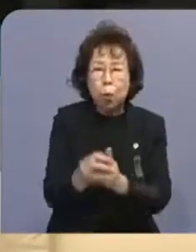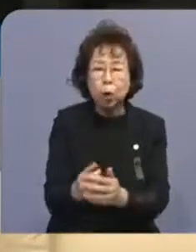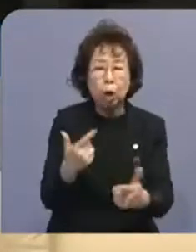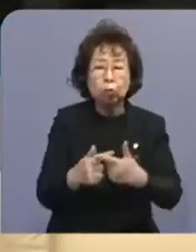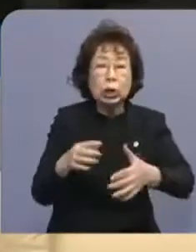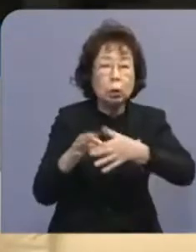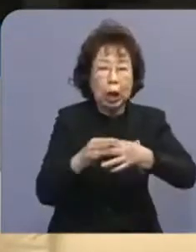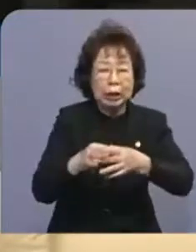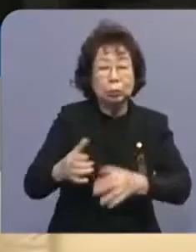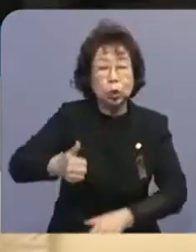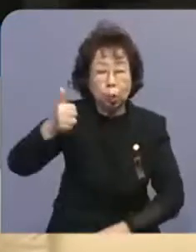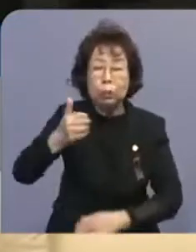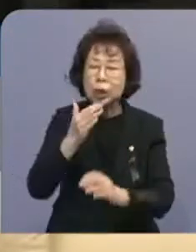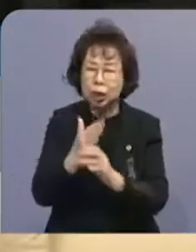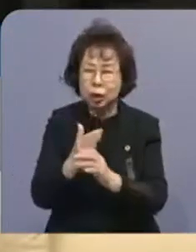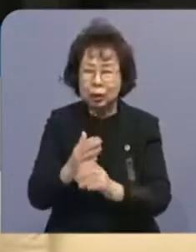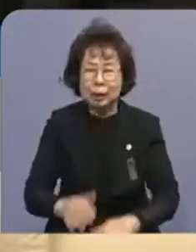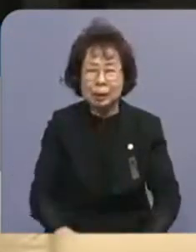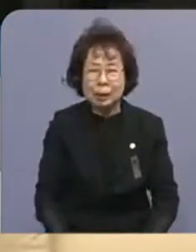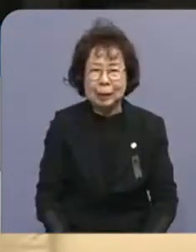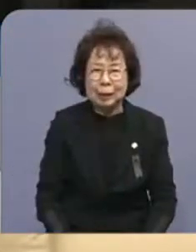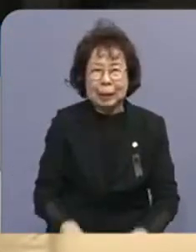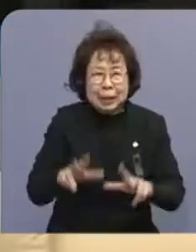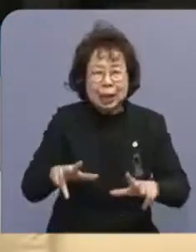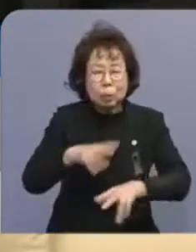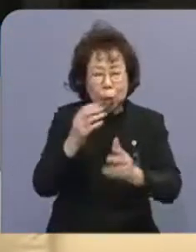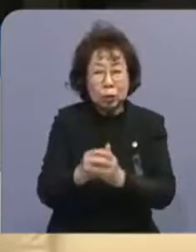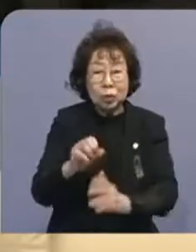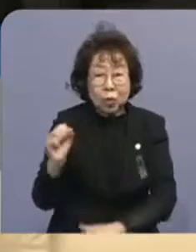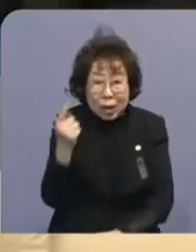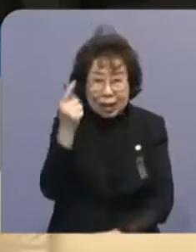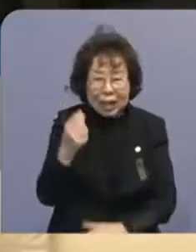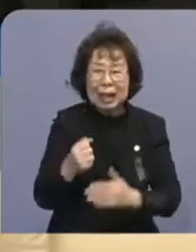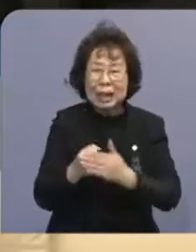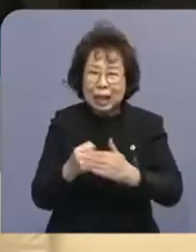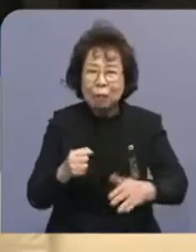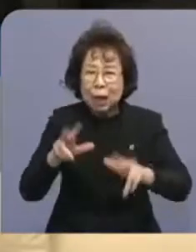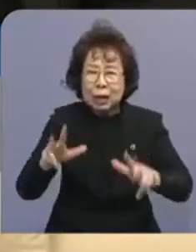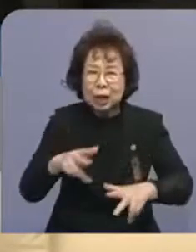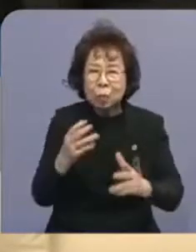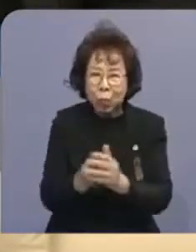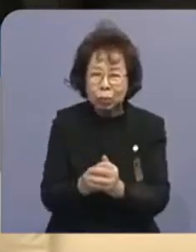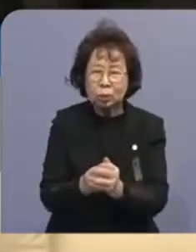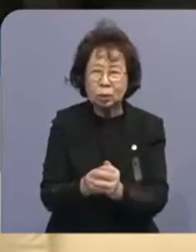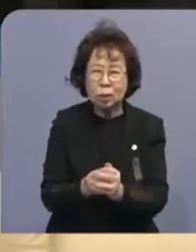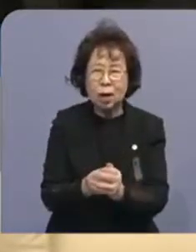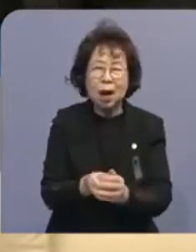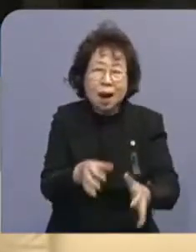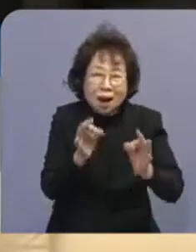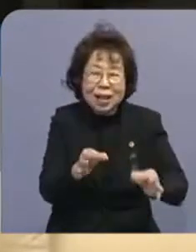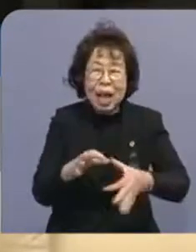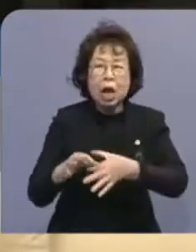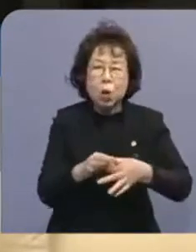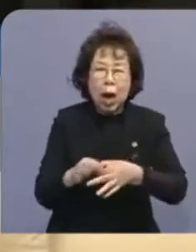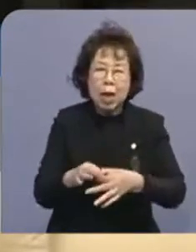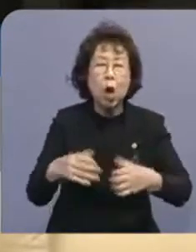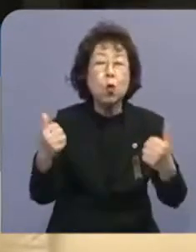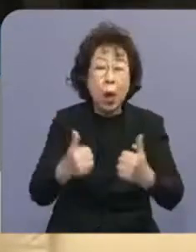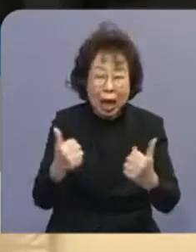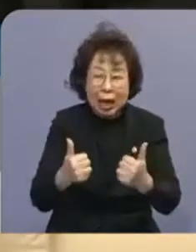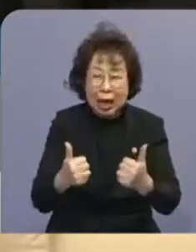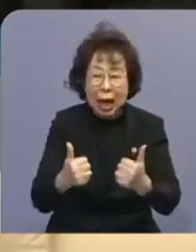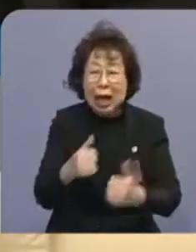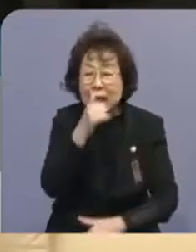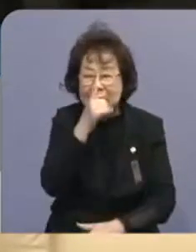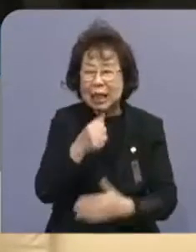상당히 높아지고 있는 국면입니다. 이런 계기에 이런 예탁결제 국제회의가